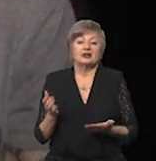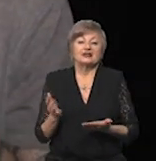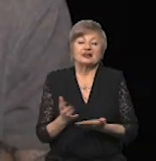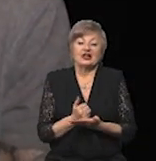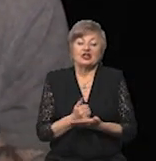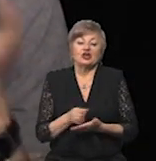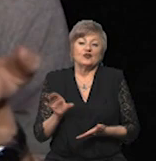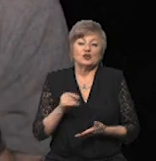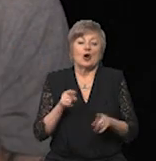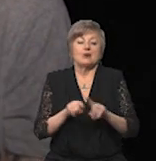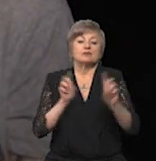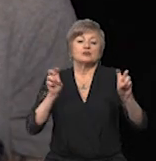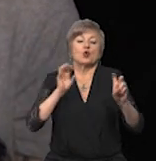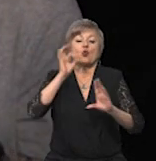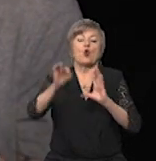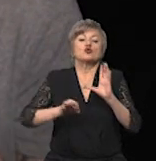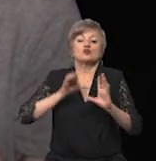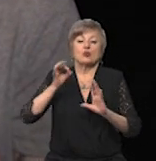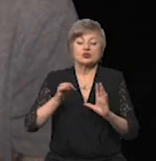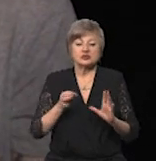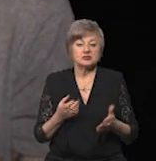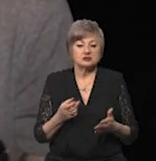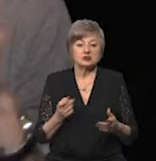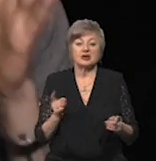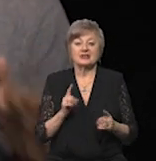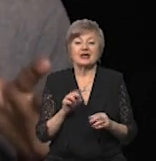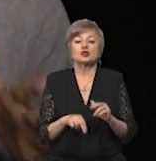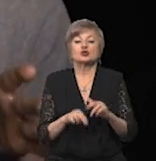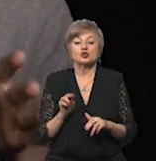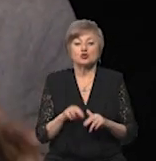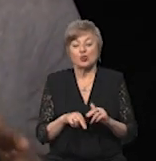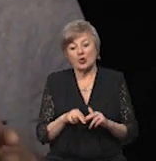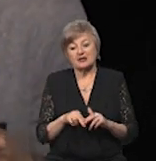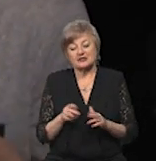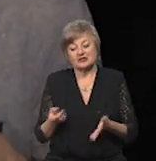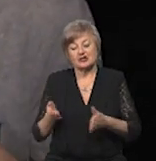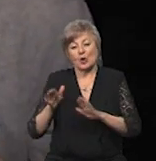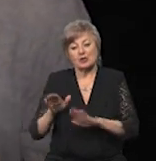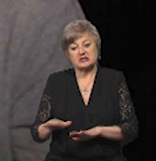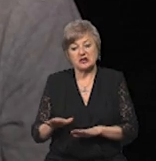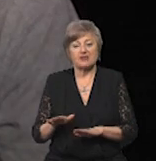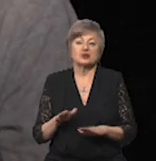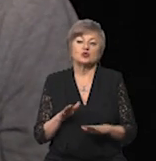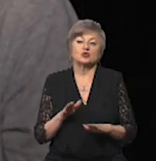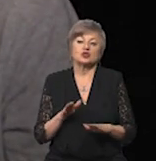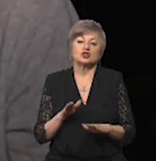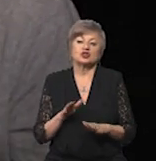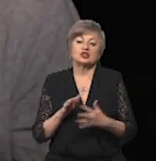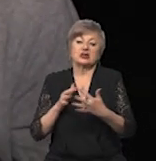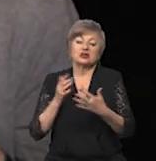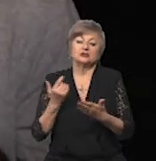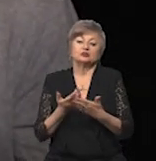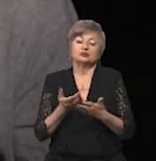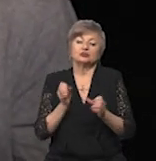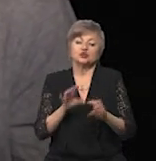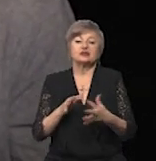причому замкнутий світ магічного реалізму, який будується трохи на залишках радянщини, трохи на закинутості регіону,